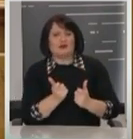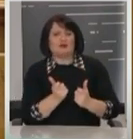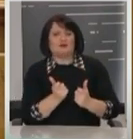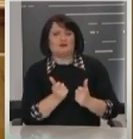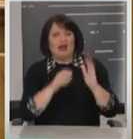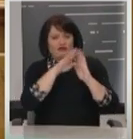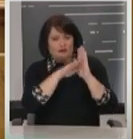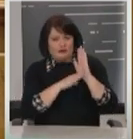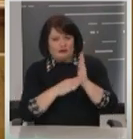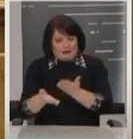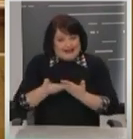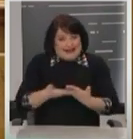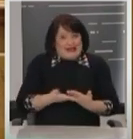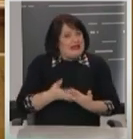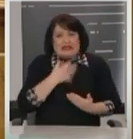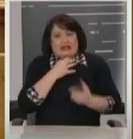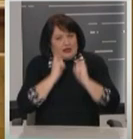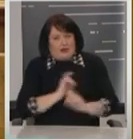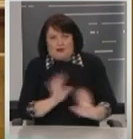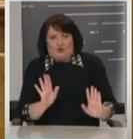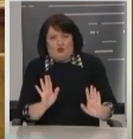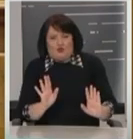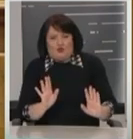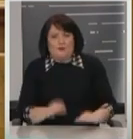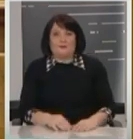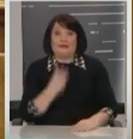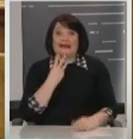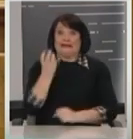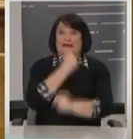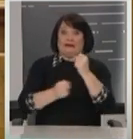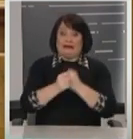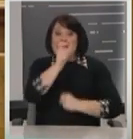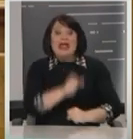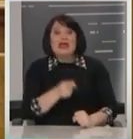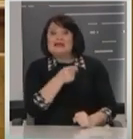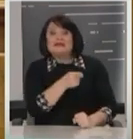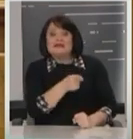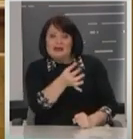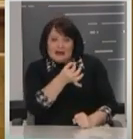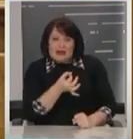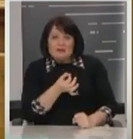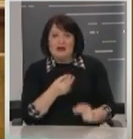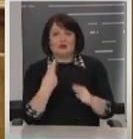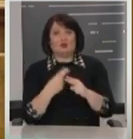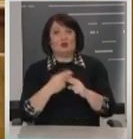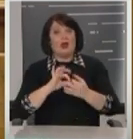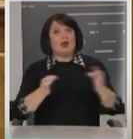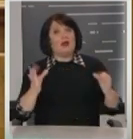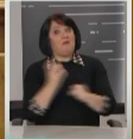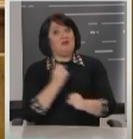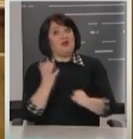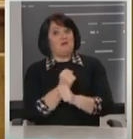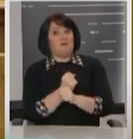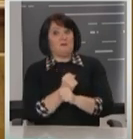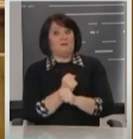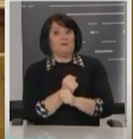των προγραμμάτων στήριξης. Εσείς λοιπόν πριν 3 χρόνια μιλούσατε για success story με